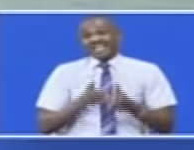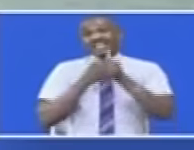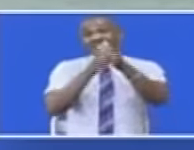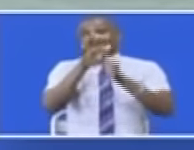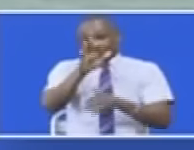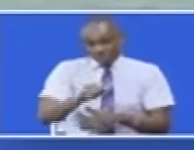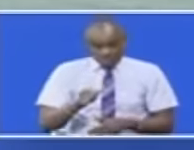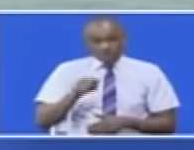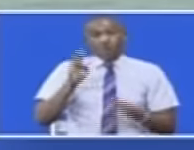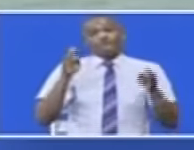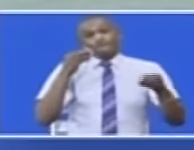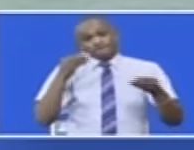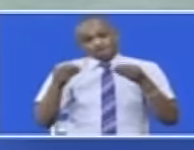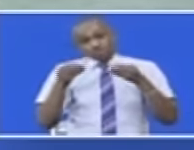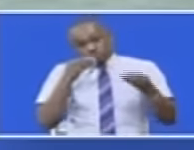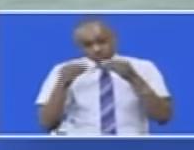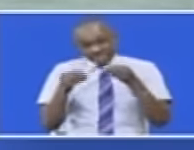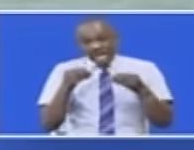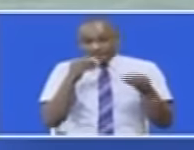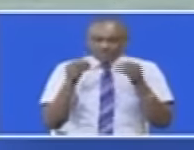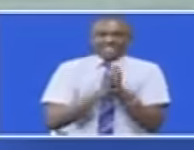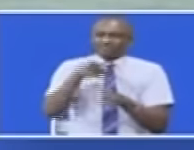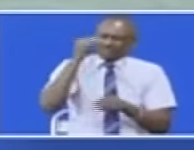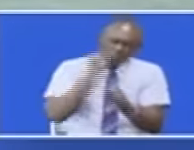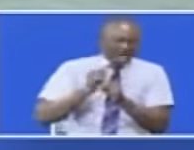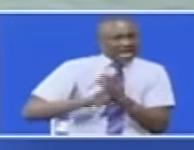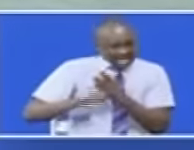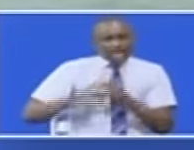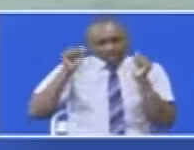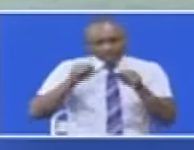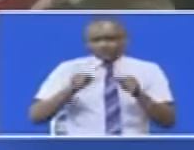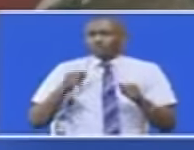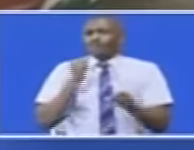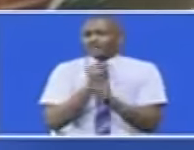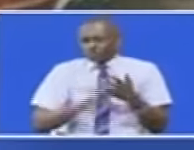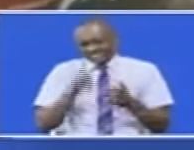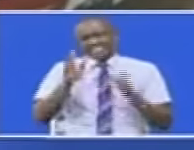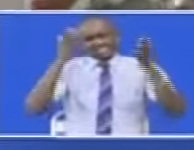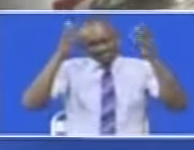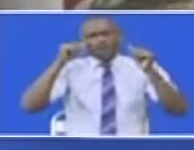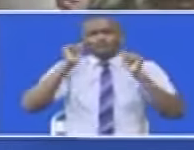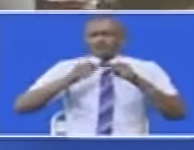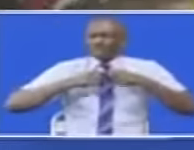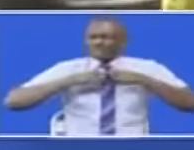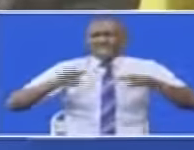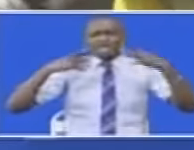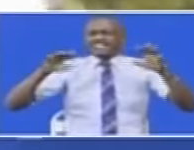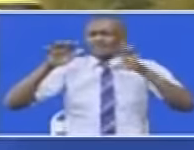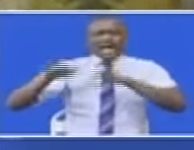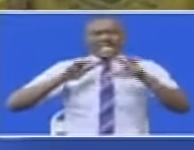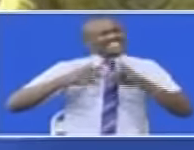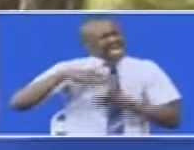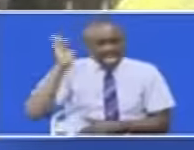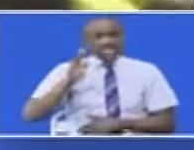eneo la Busia wanaahidi kwamba watafanya kila wawezalo kuona kuwa sherehe hizi zimepata umaarufu mkubwa sawia na